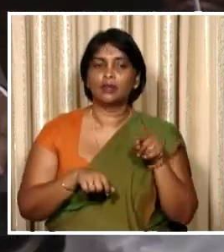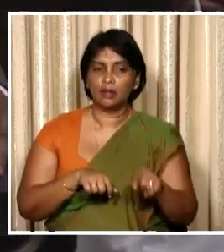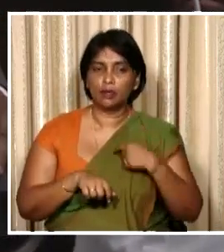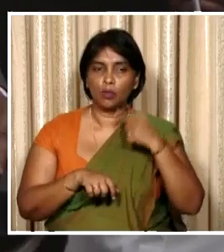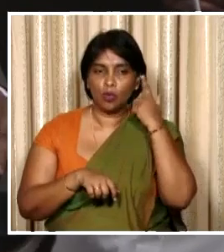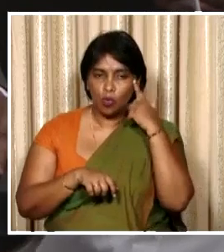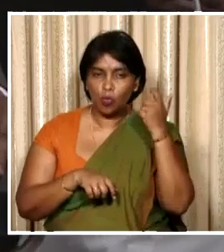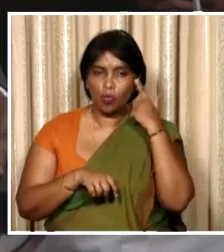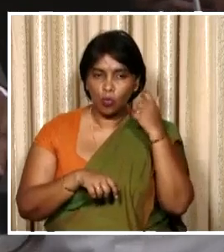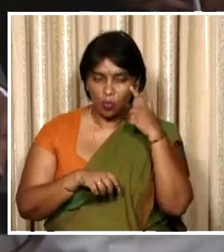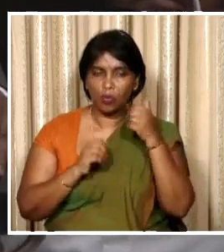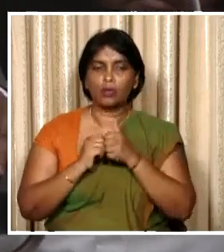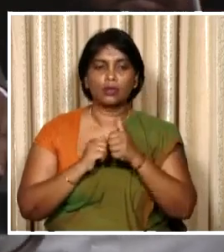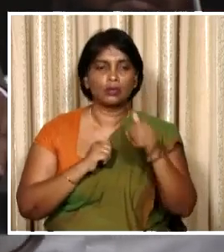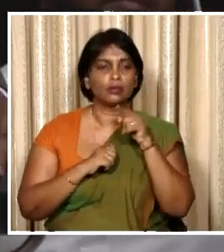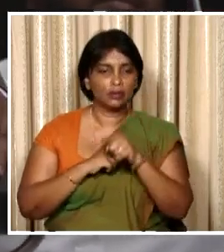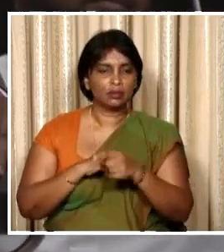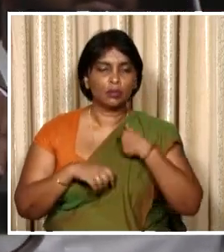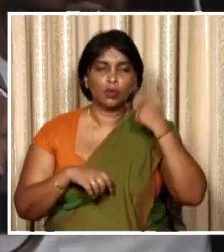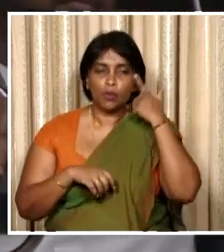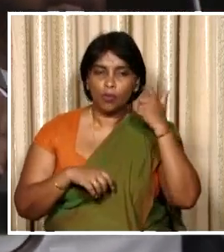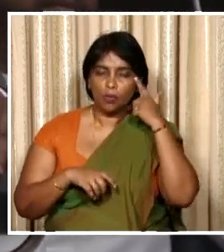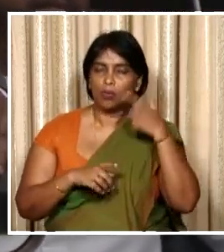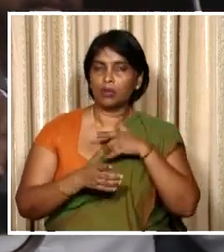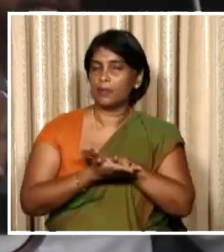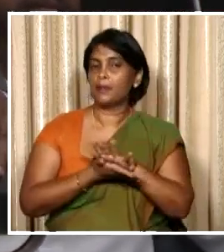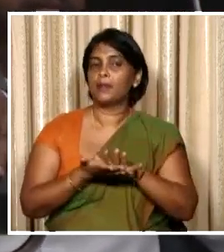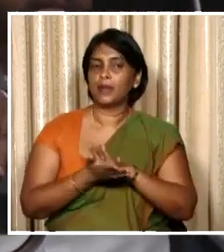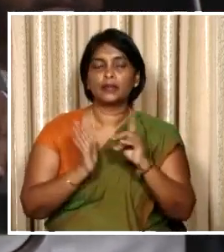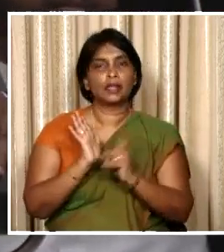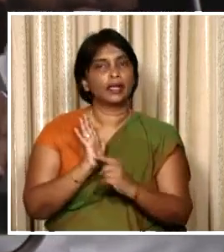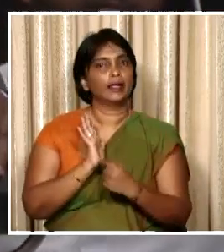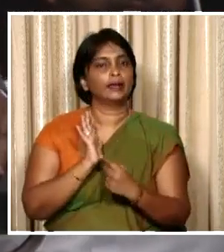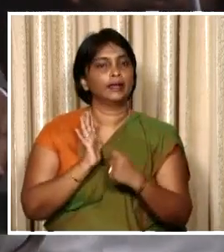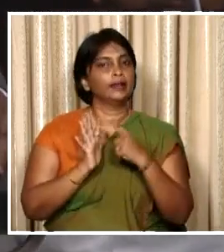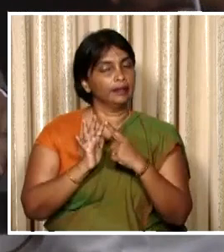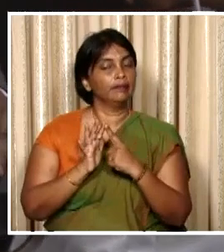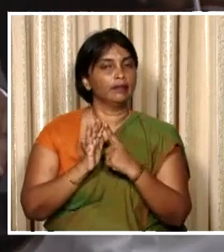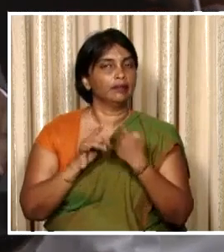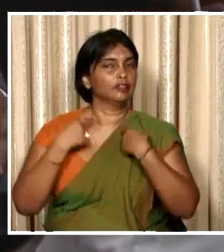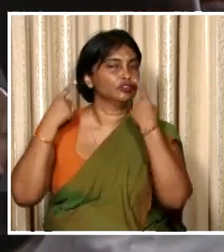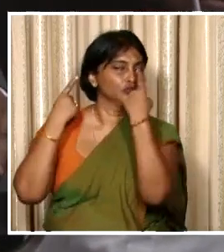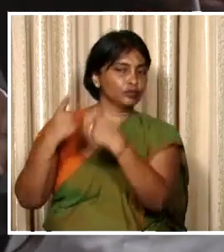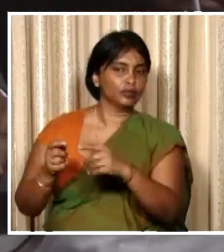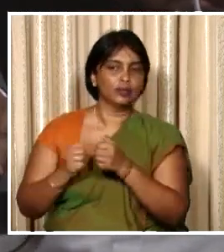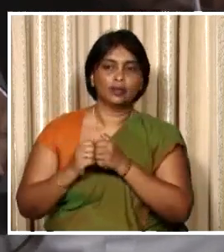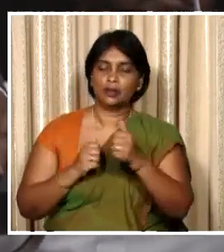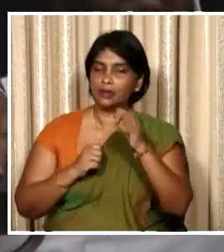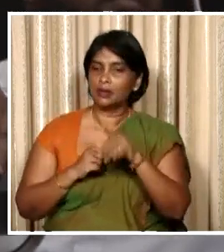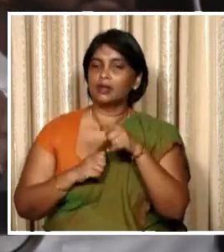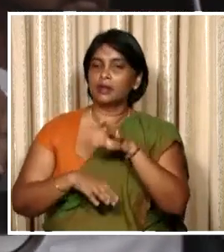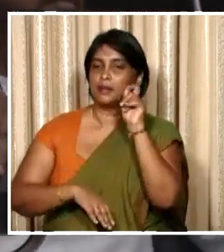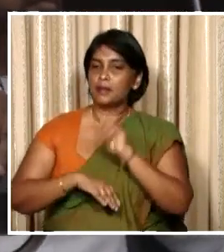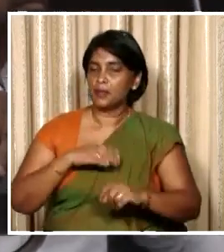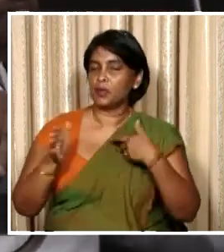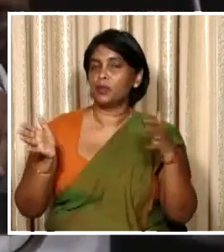දැනම සහරාල්ල කරයි කියලා දැන දැනම පැහැදිලිවම LTT ගිණුමට මේක බැරකරන්න කටයුතු කරේ මේ